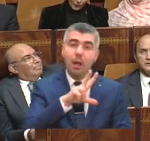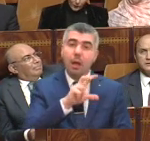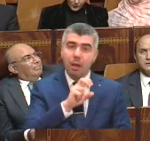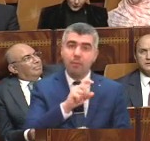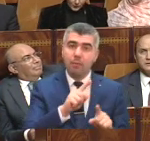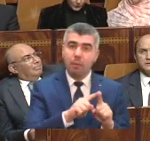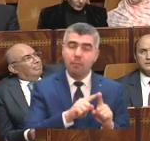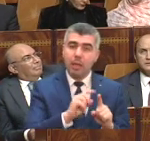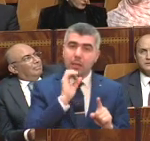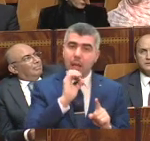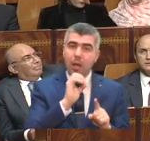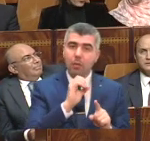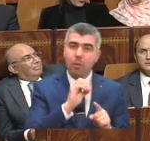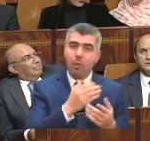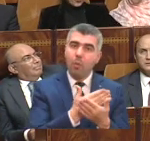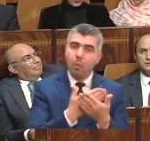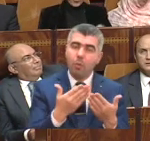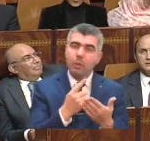وجريئة